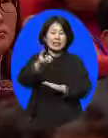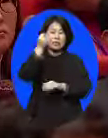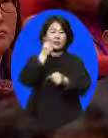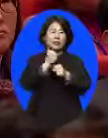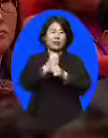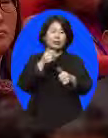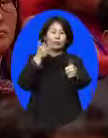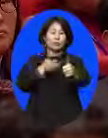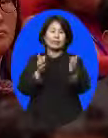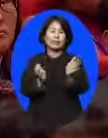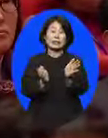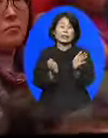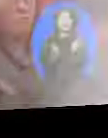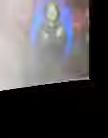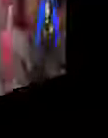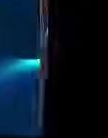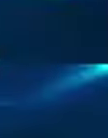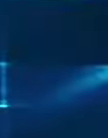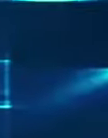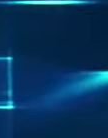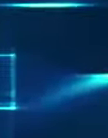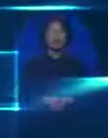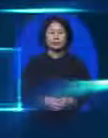만들어가자고 당부했습니다.